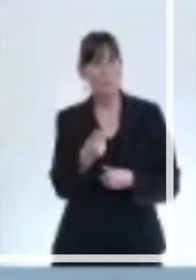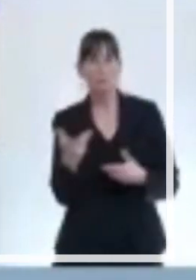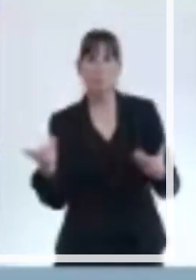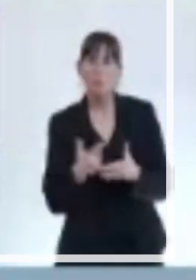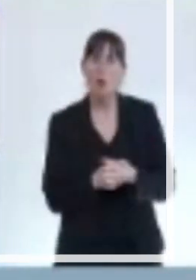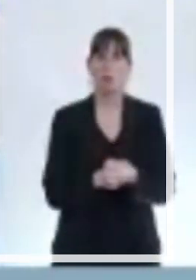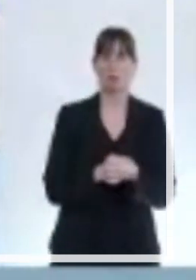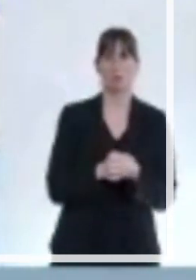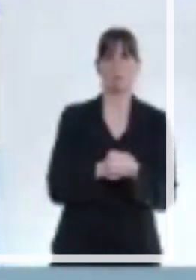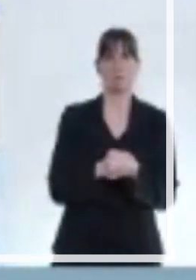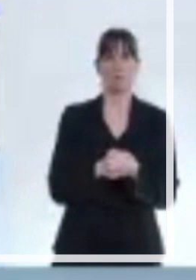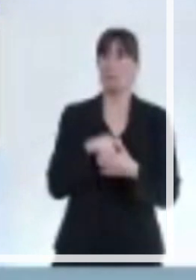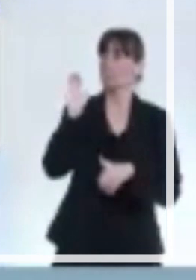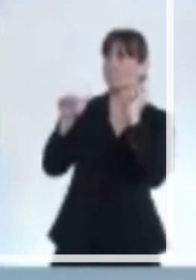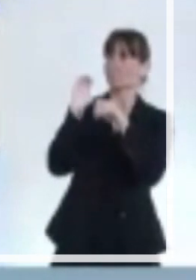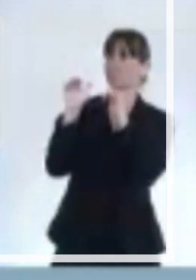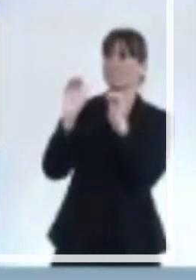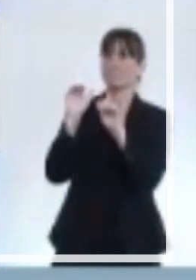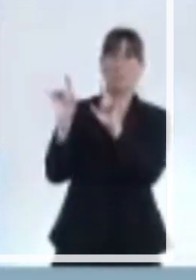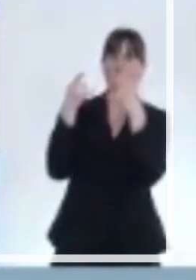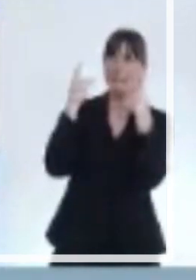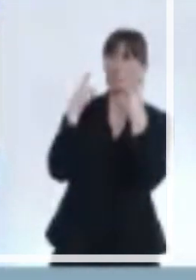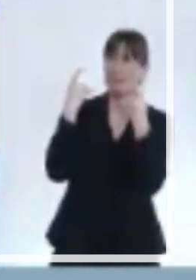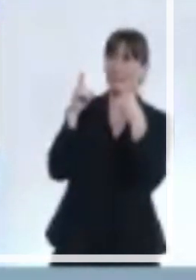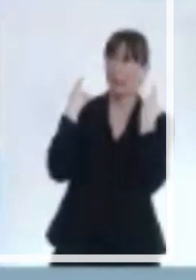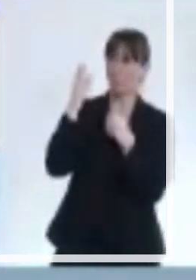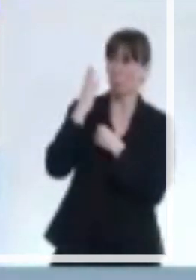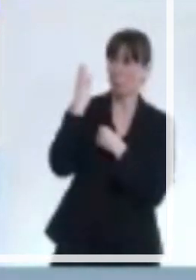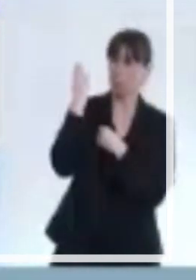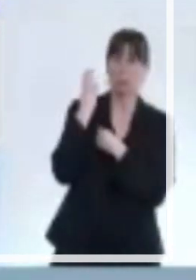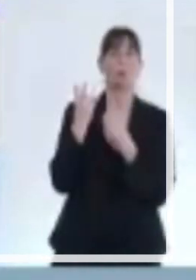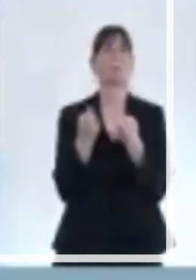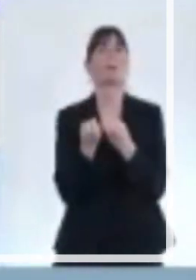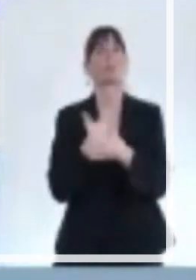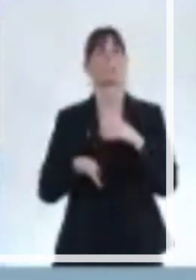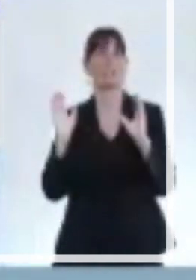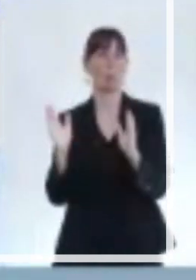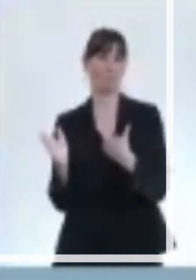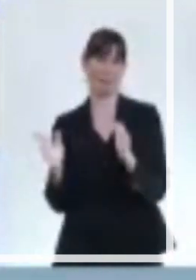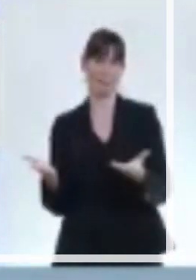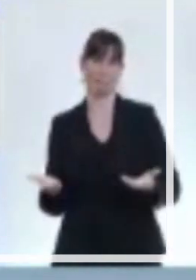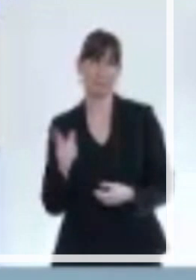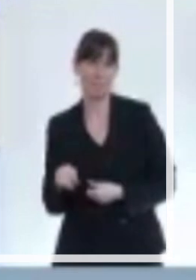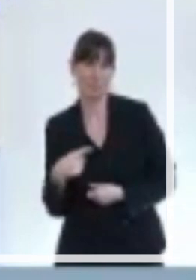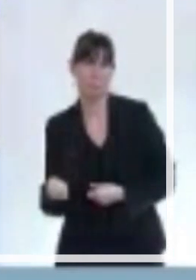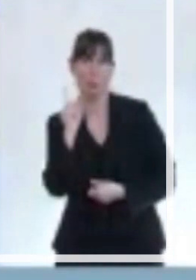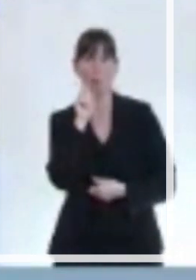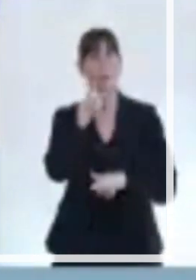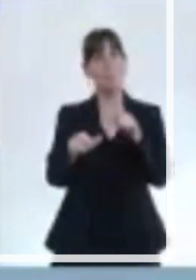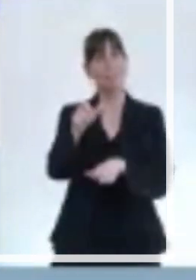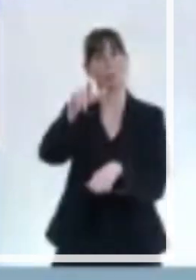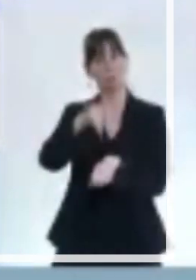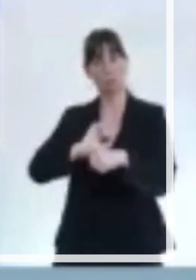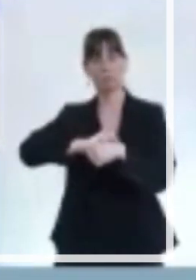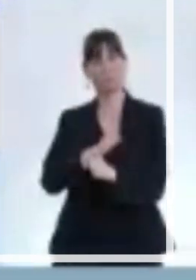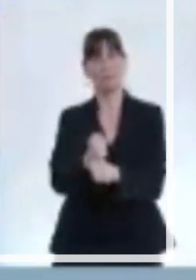endroits de masques notamment dans les hôpitaux qui font face à l'afflux de malades atteints de corona virus c'est normal il